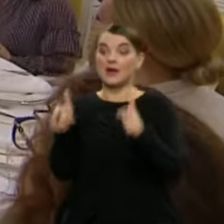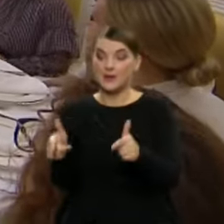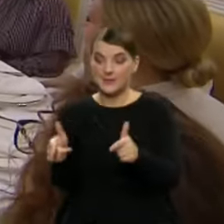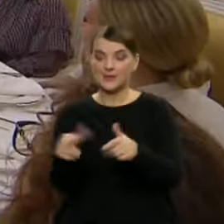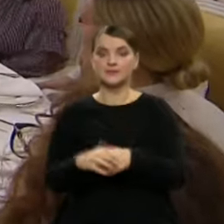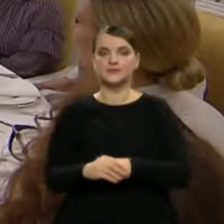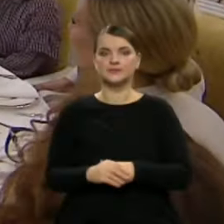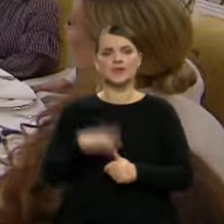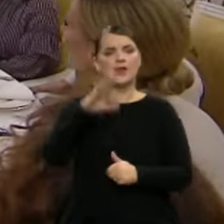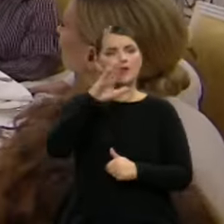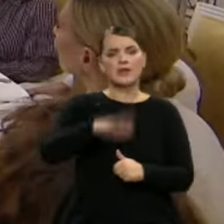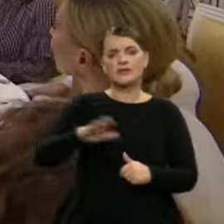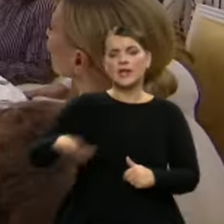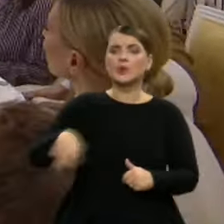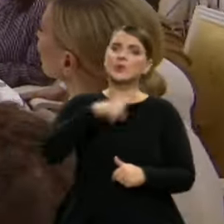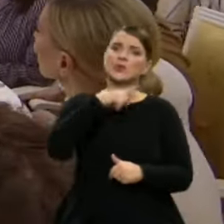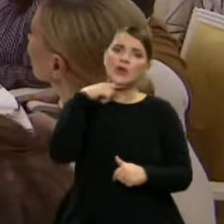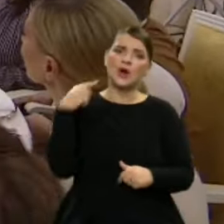ir ten daug vaikų.